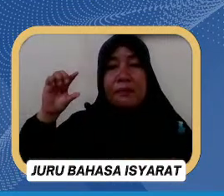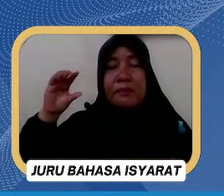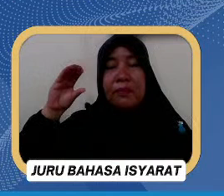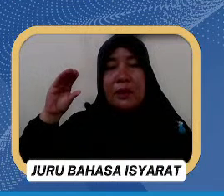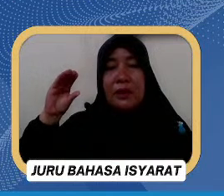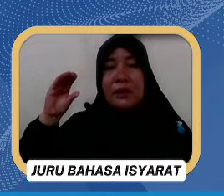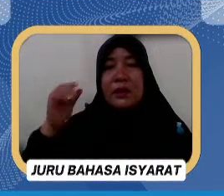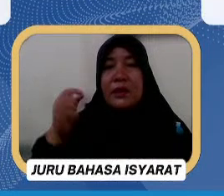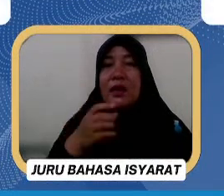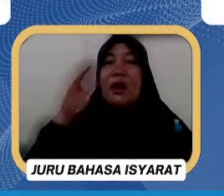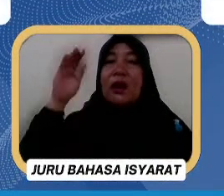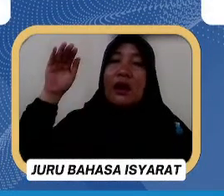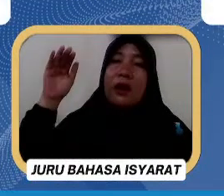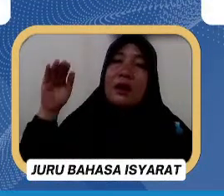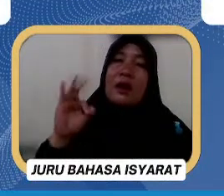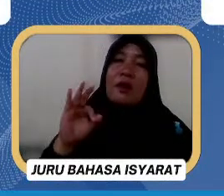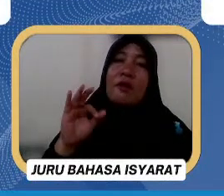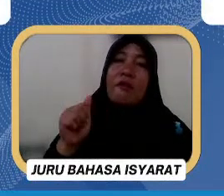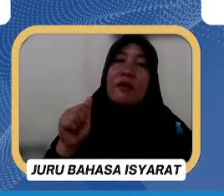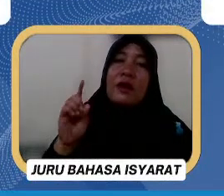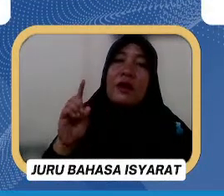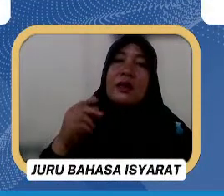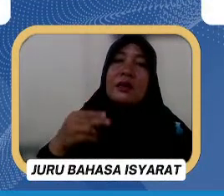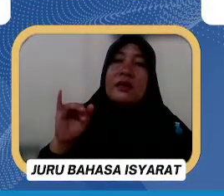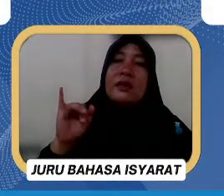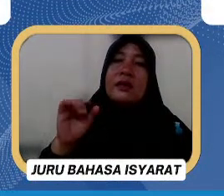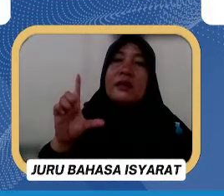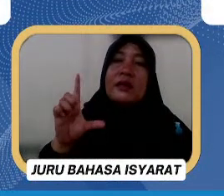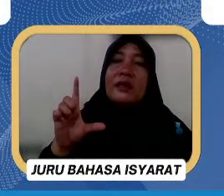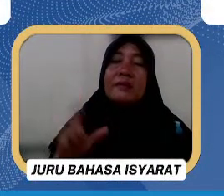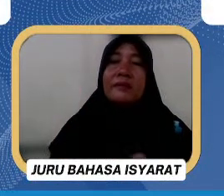Pagi. Alhamdulillah baik, luar biasa.